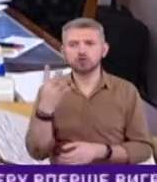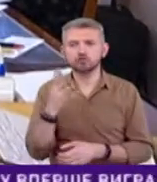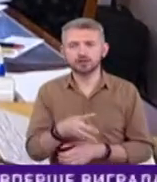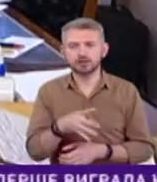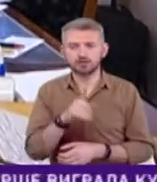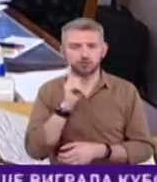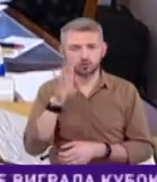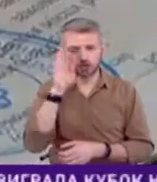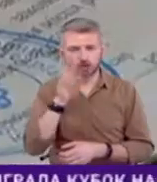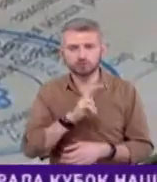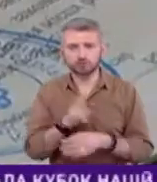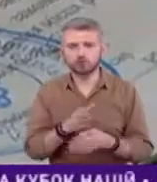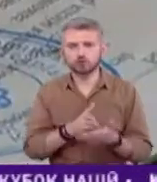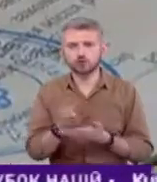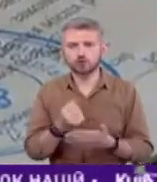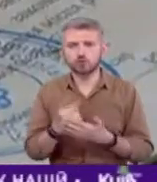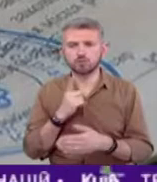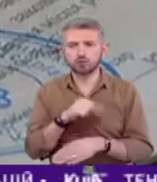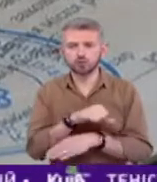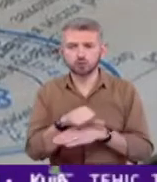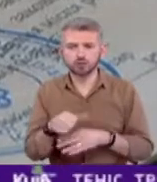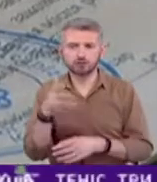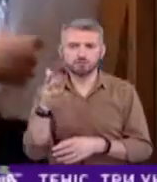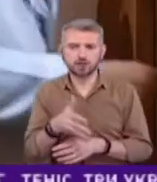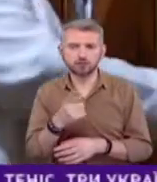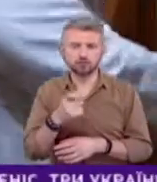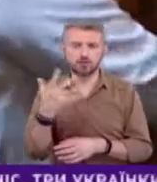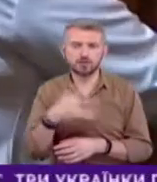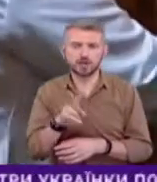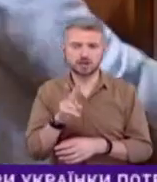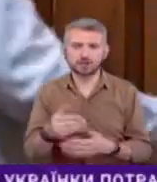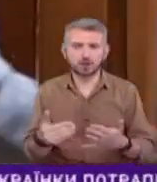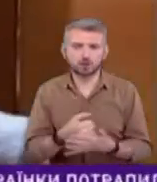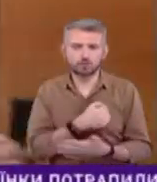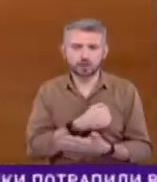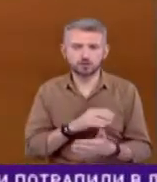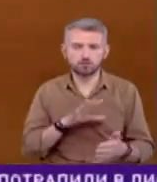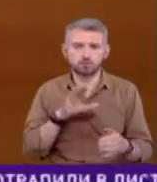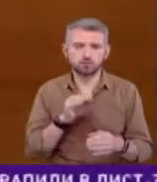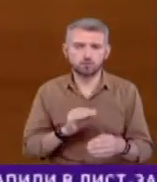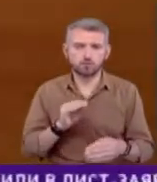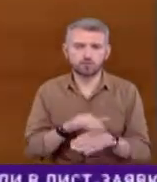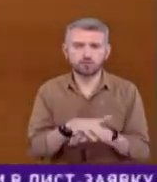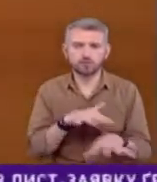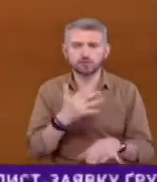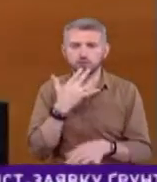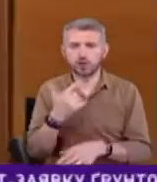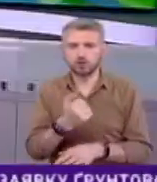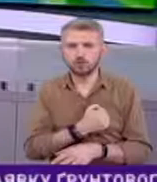тисячі юнаків підуть служити до прикордонників і 5 152 новобранці поповнять лави Національної гвардії.